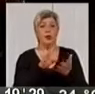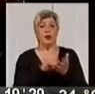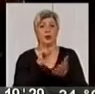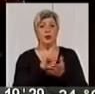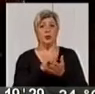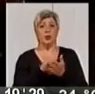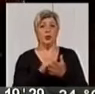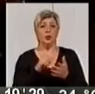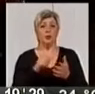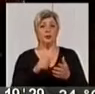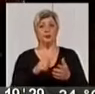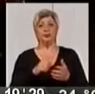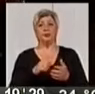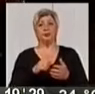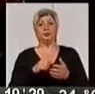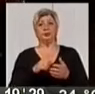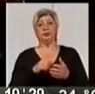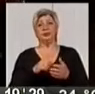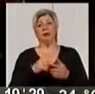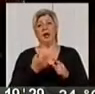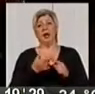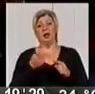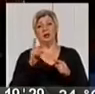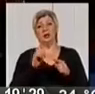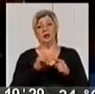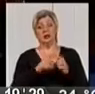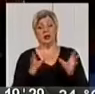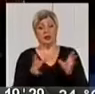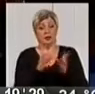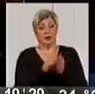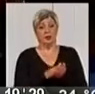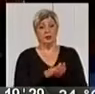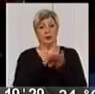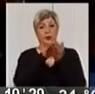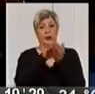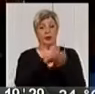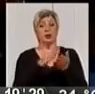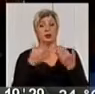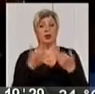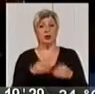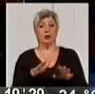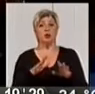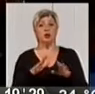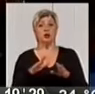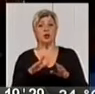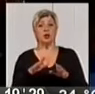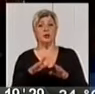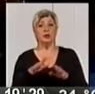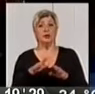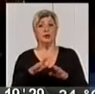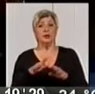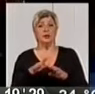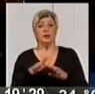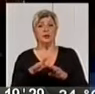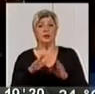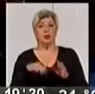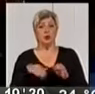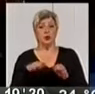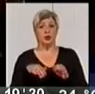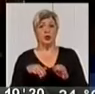певних олімпіад. Це прикладається, і вже тоді в районі, скажімо,